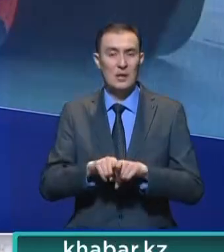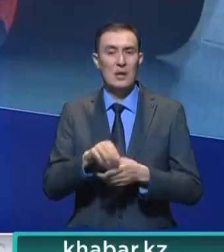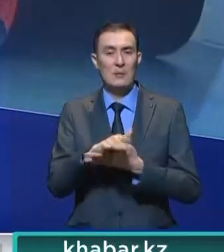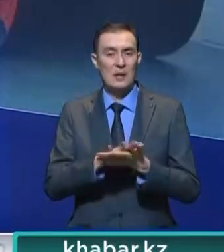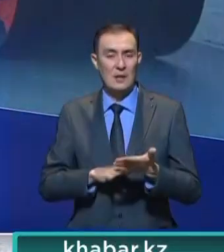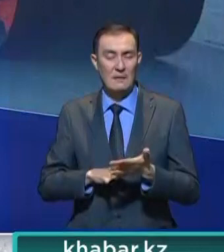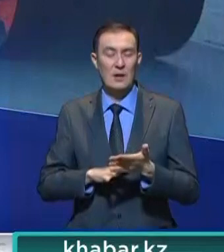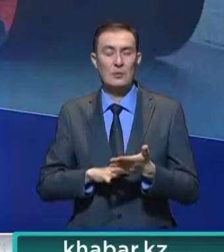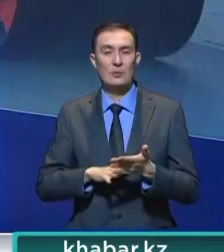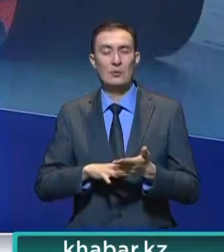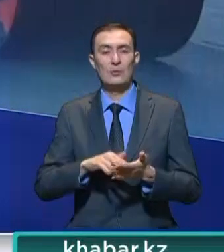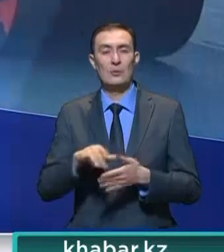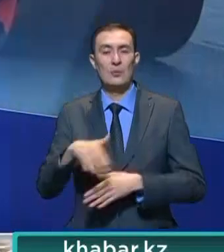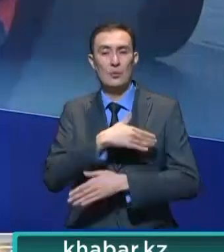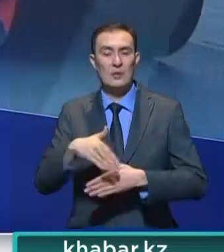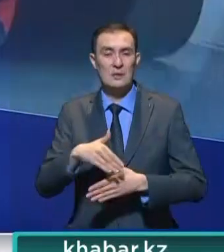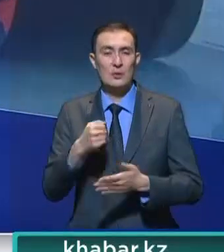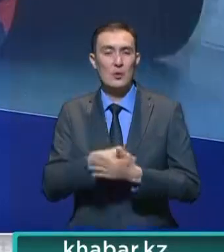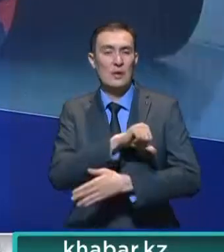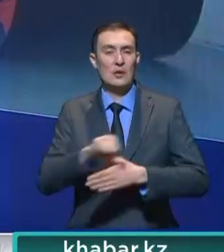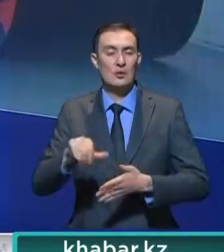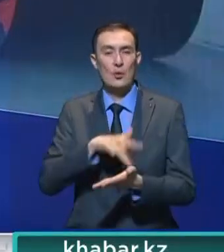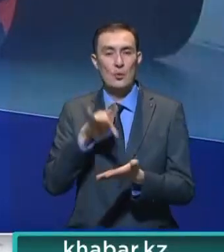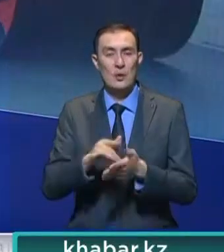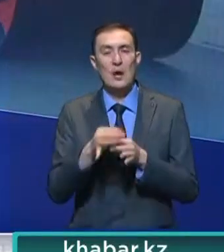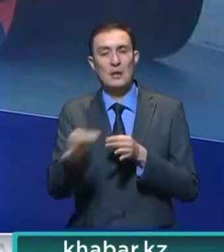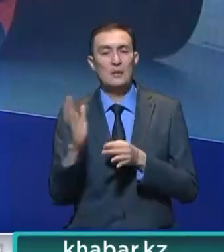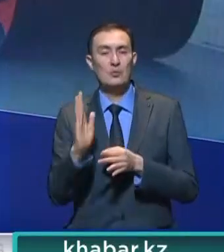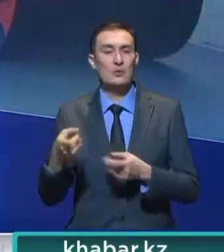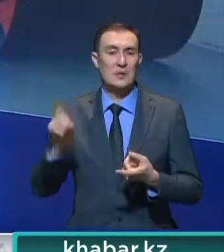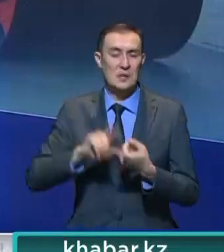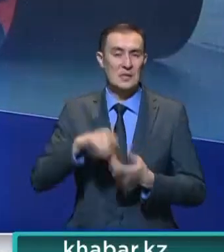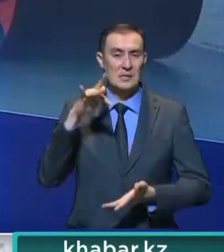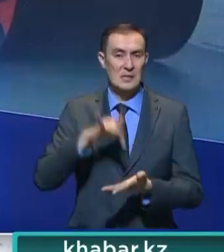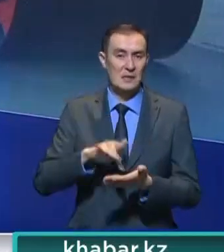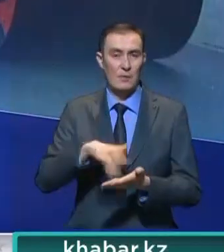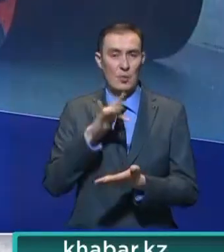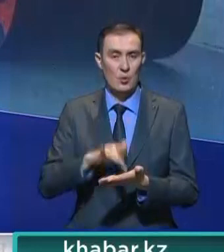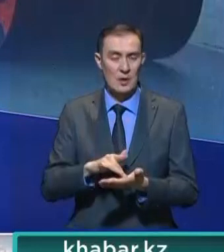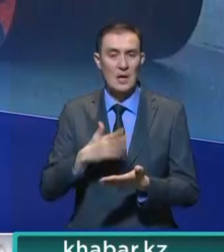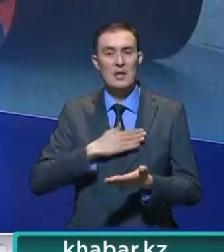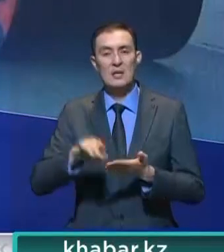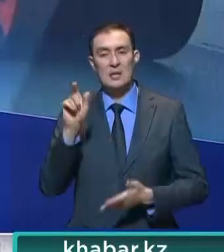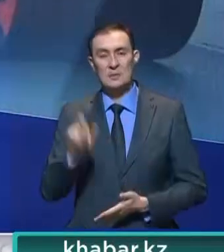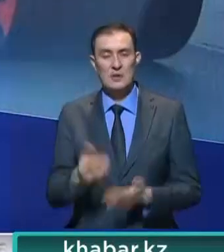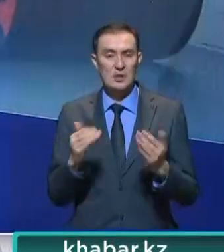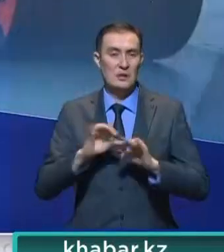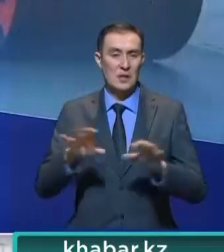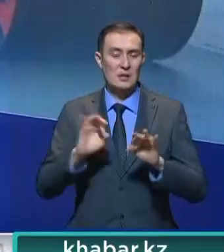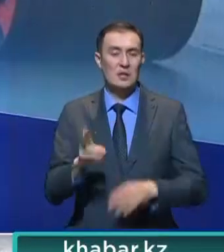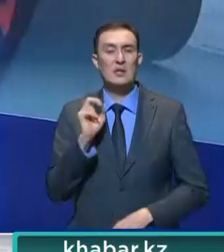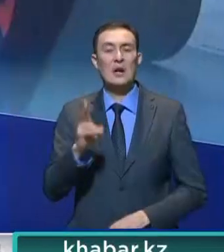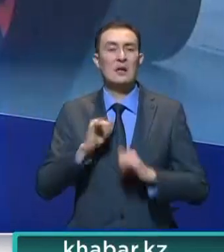продлевают несколько улиц для границ города, так окраины будут соединены с центром мегаполиса. Гафу Али расскажет о